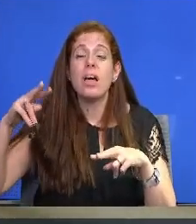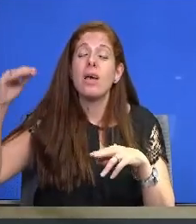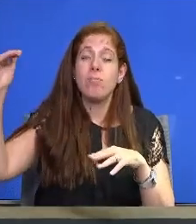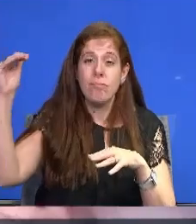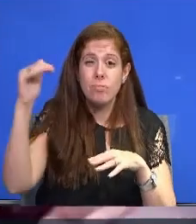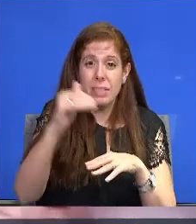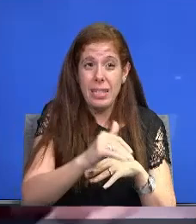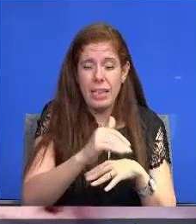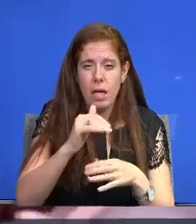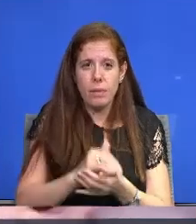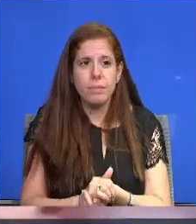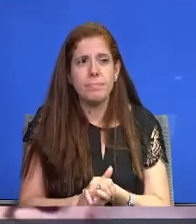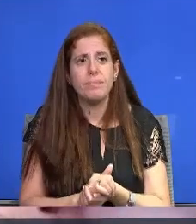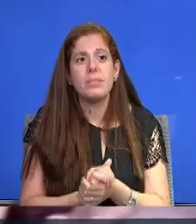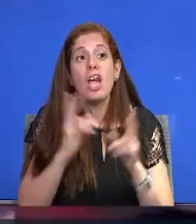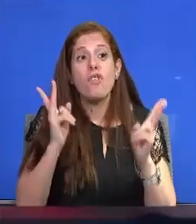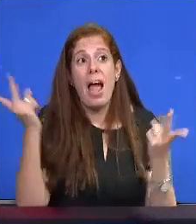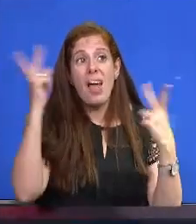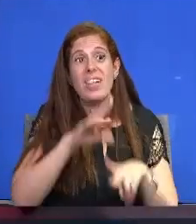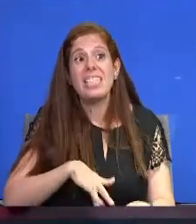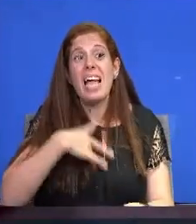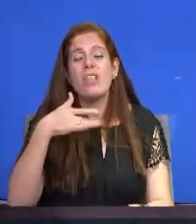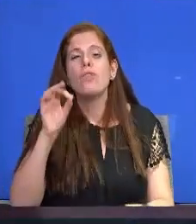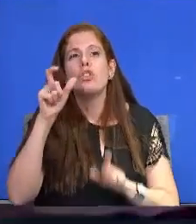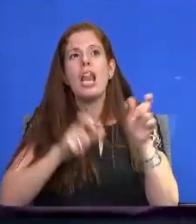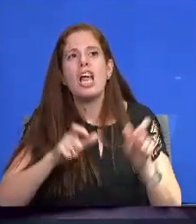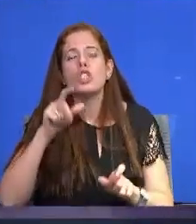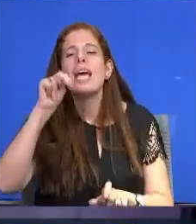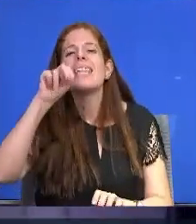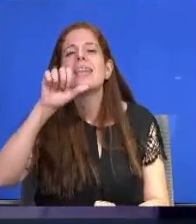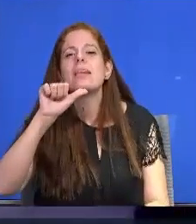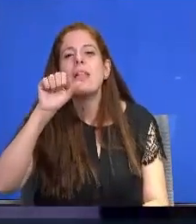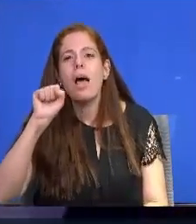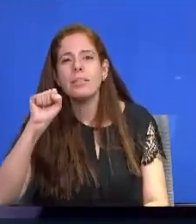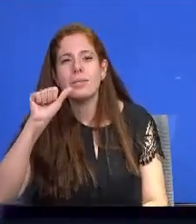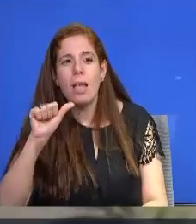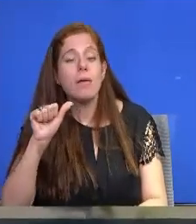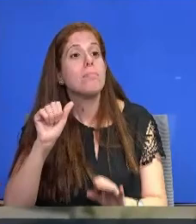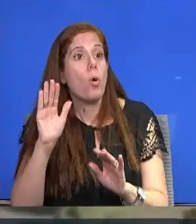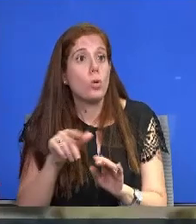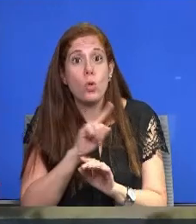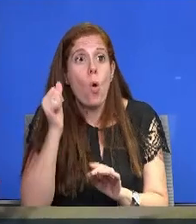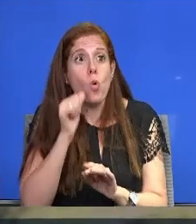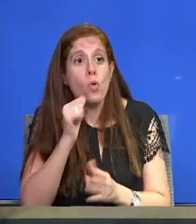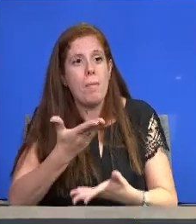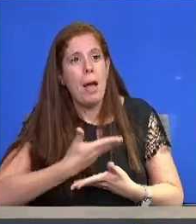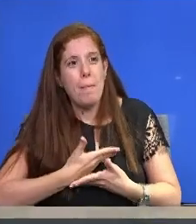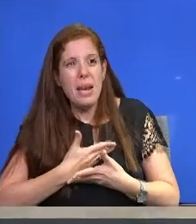has touched down. אפשר להבין את ההתלהבות של אנשי נאסא. בכל זאת, לא בכל יום מקבלים חבילה